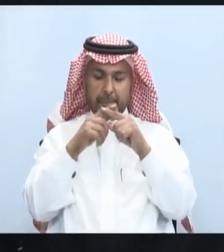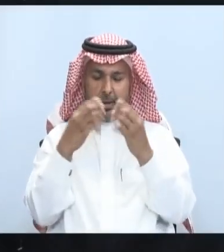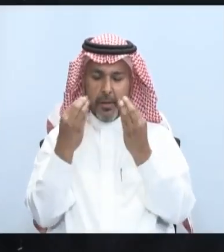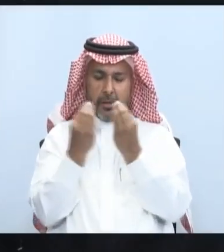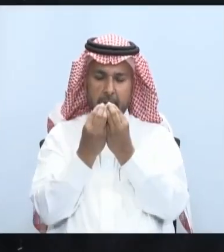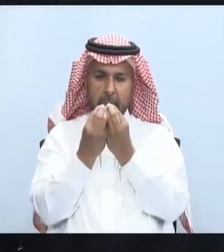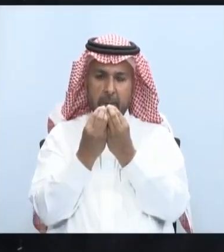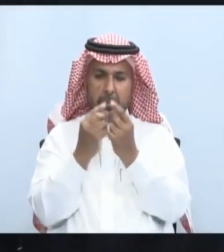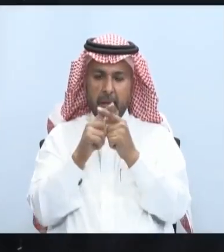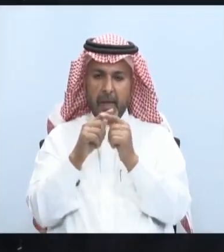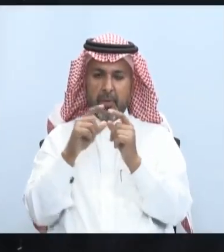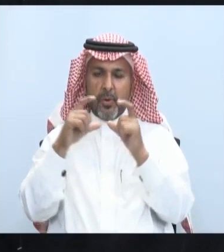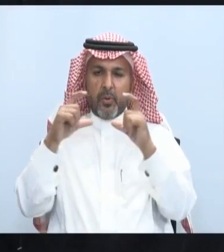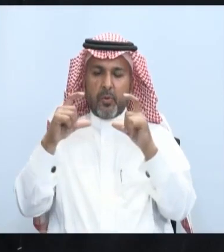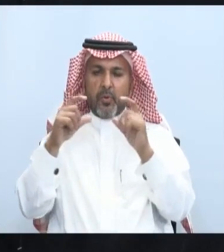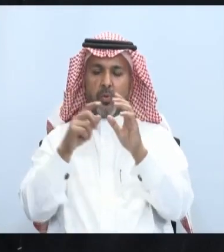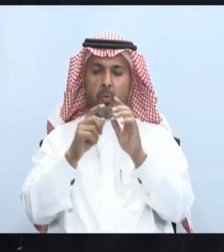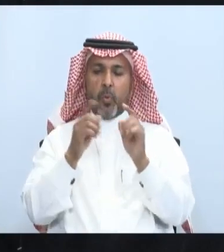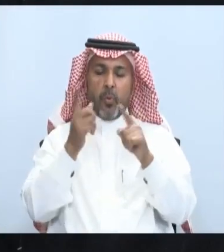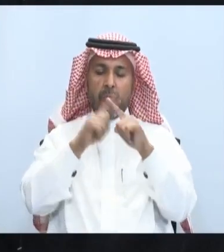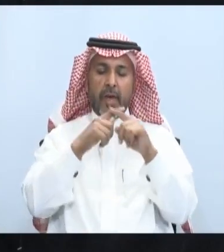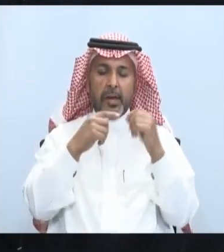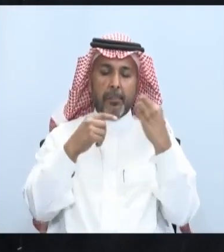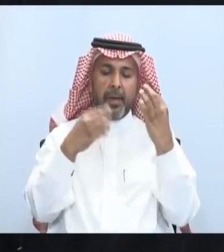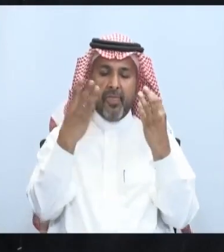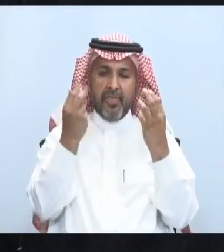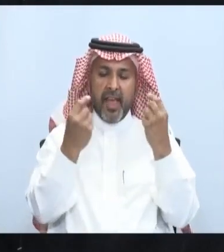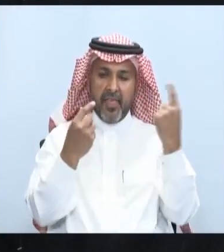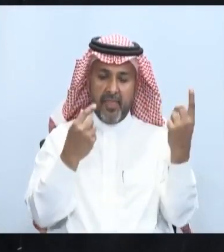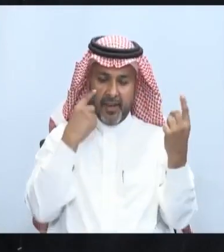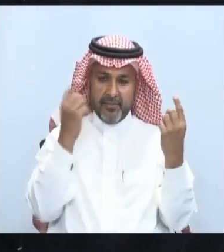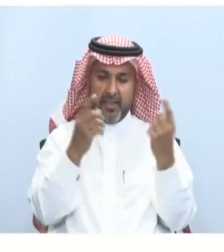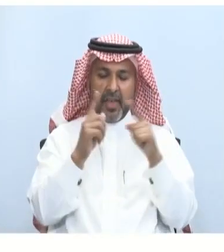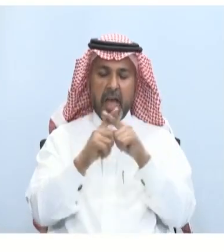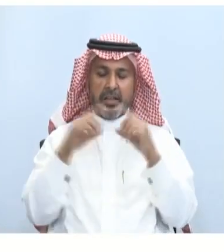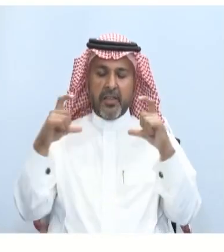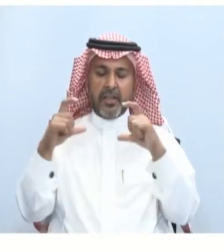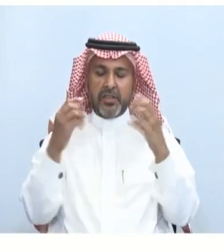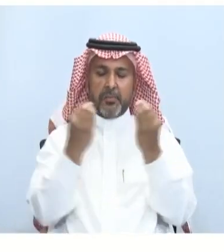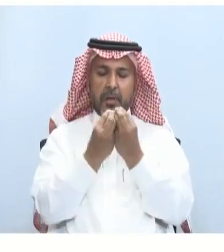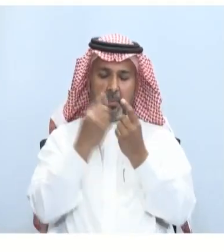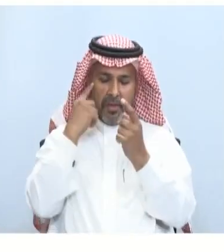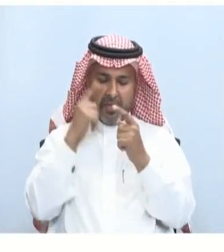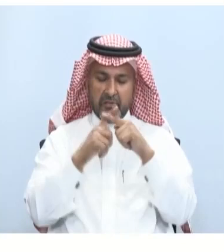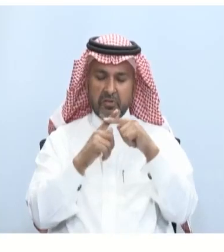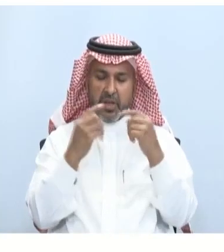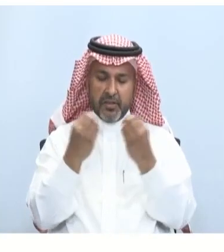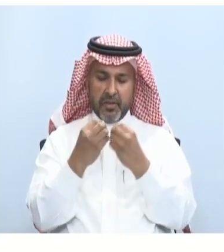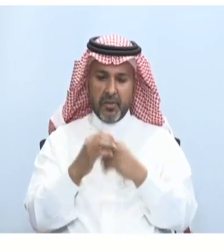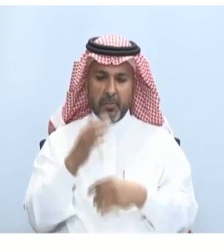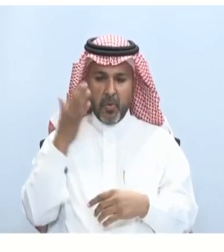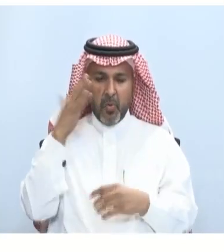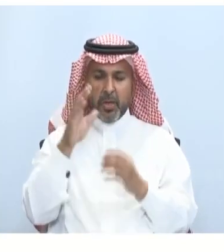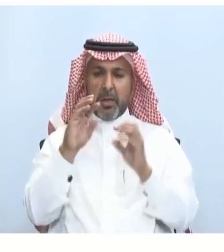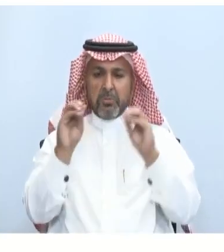الثالث ناتجهم اضربه في العدد الرابع وهكذا هذه هي الخاصيه التجميعيه وليست جمع والتبديليه اني ابدا باي